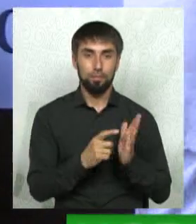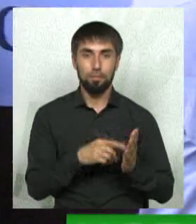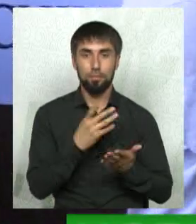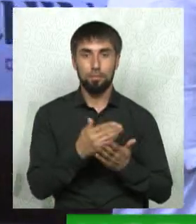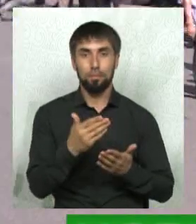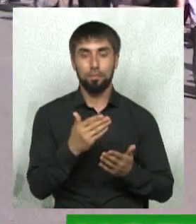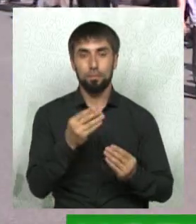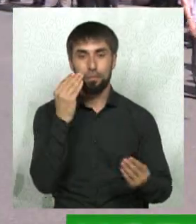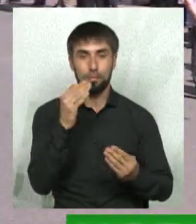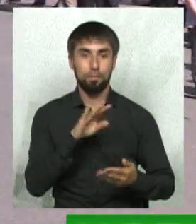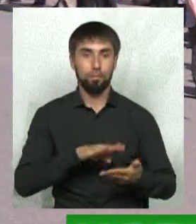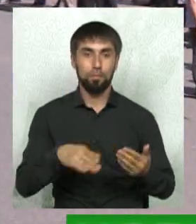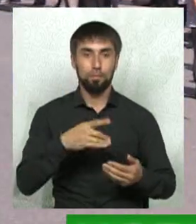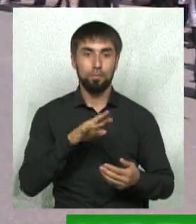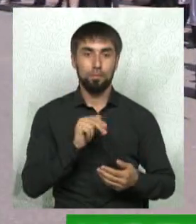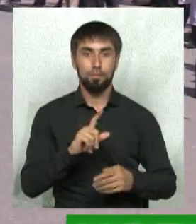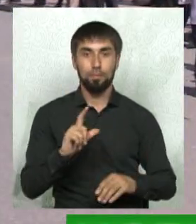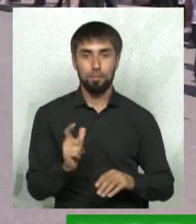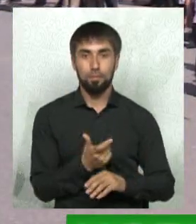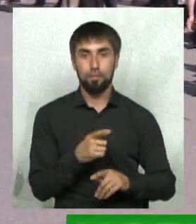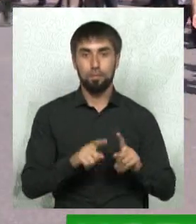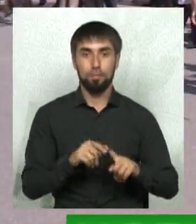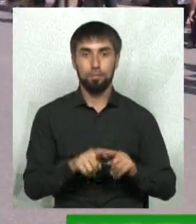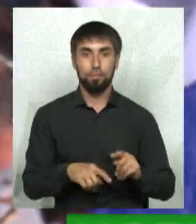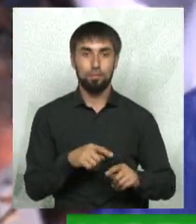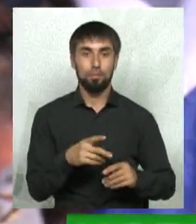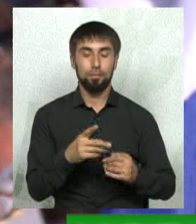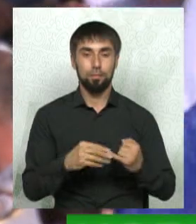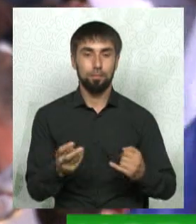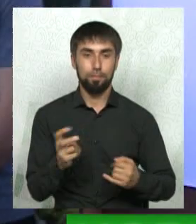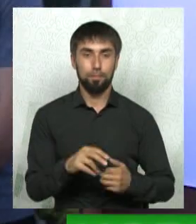своими впечатлениями после того, как вновь вступил на родную землю.